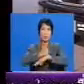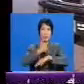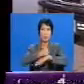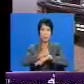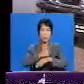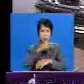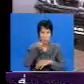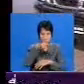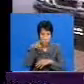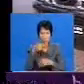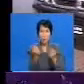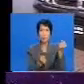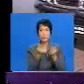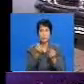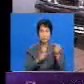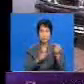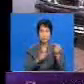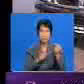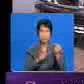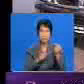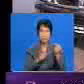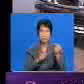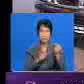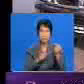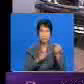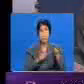พาหนะทุกชนิดที่ผ่านสัญจรไปมาร